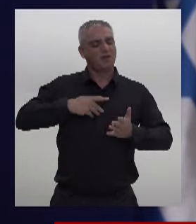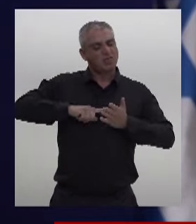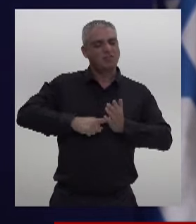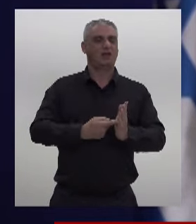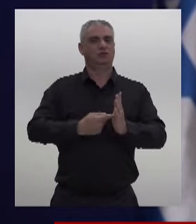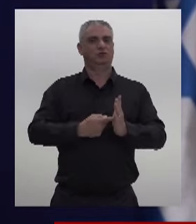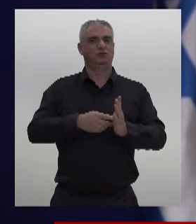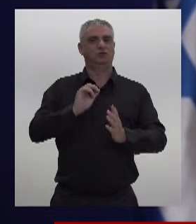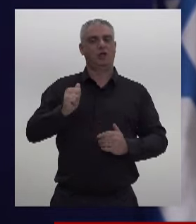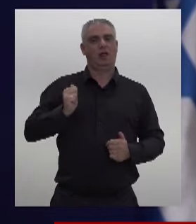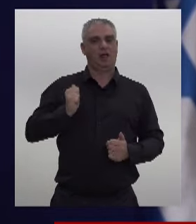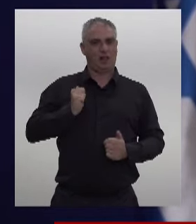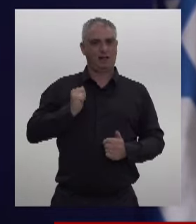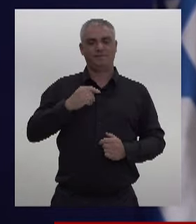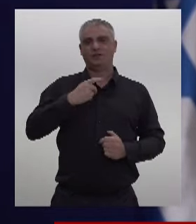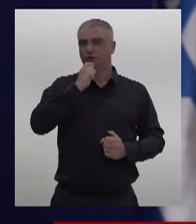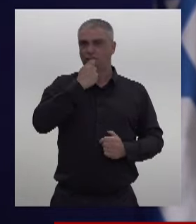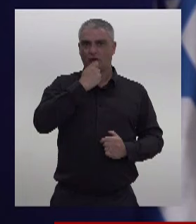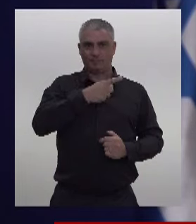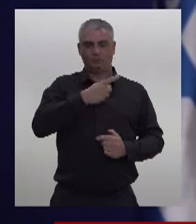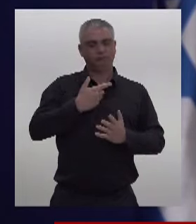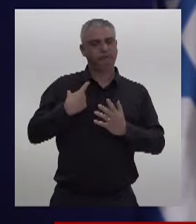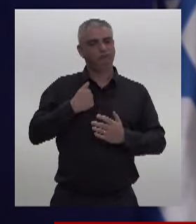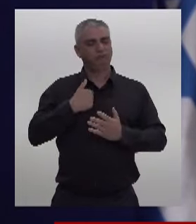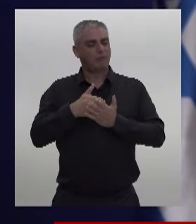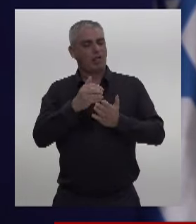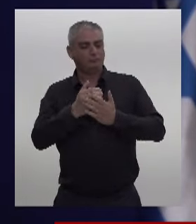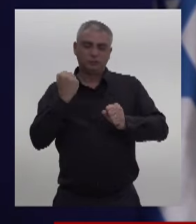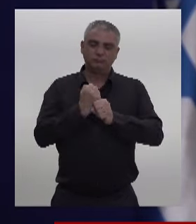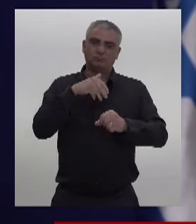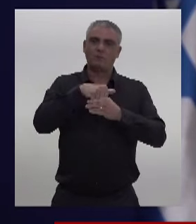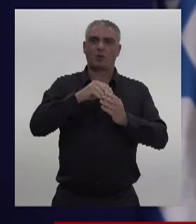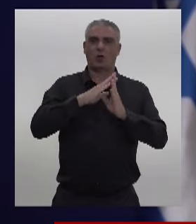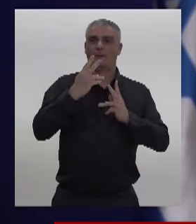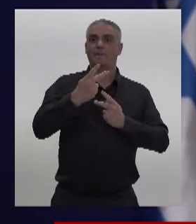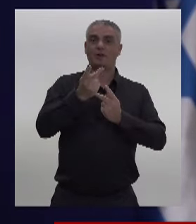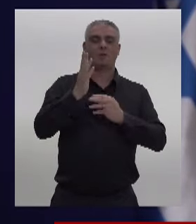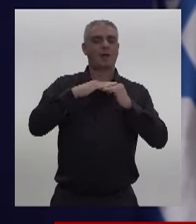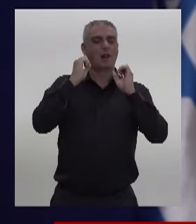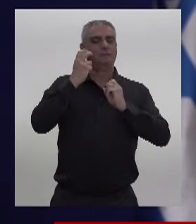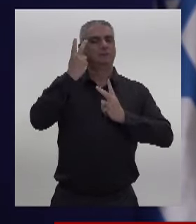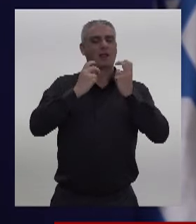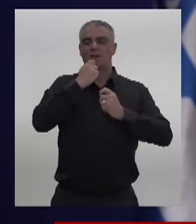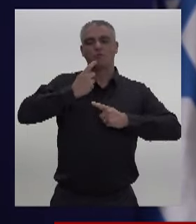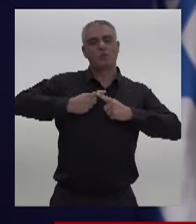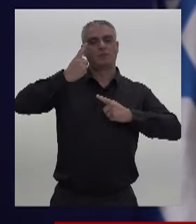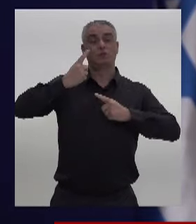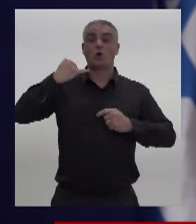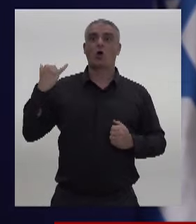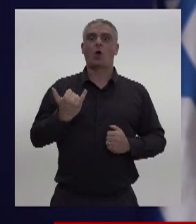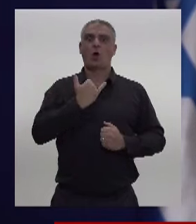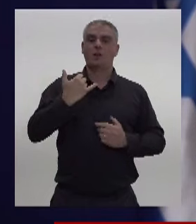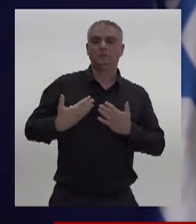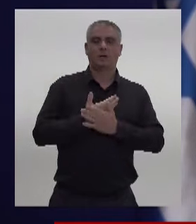של ות צהל ושבק להמשיך לפעול בתוך בית החולים על בסיס מודיעין מדויק שכל הזמן